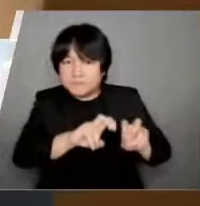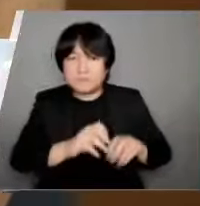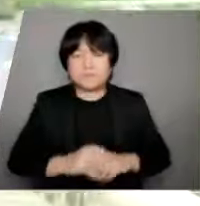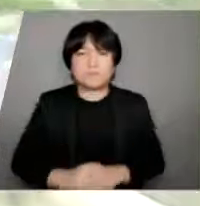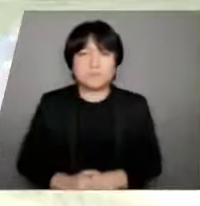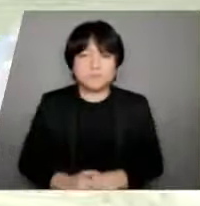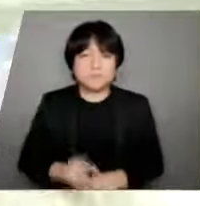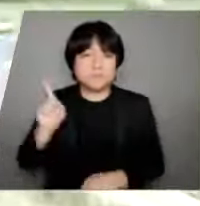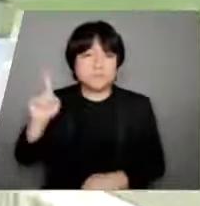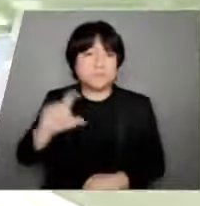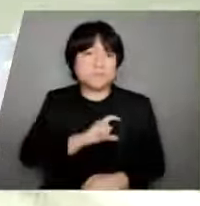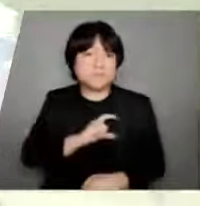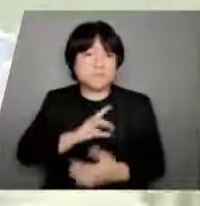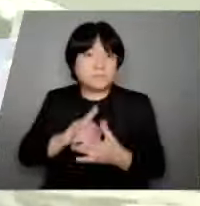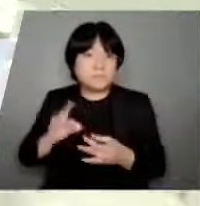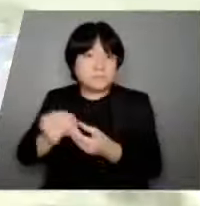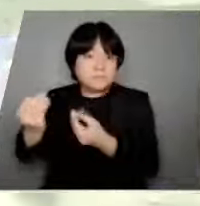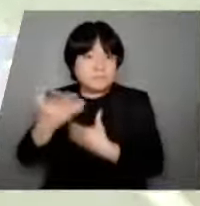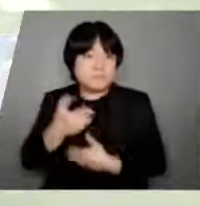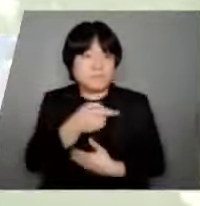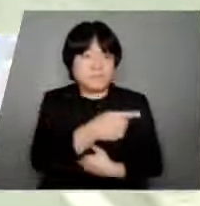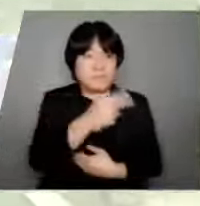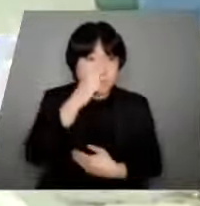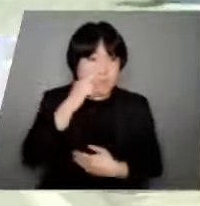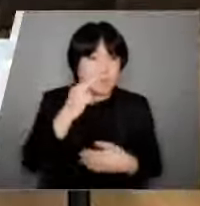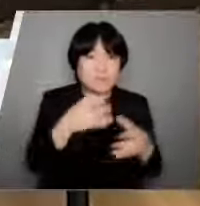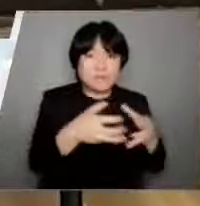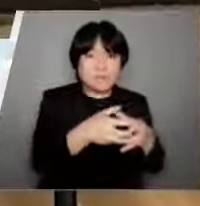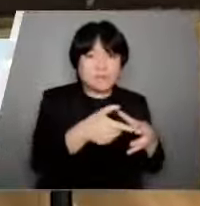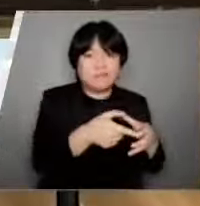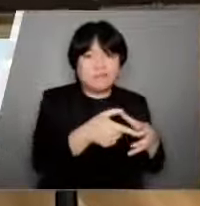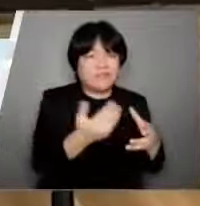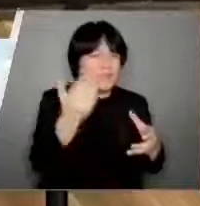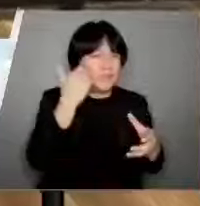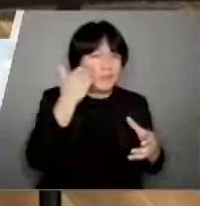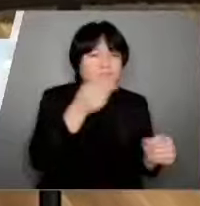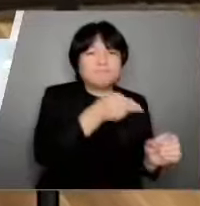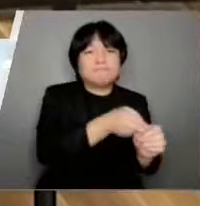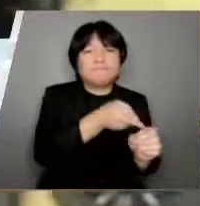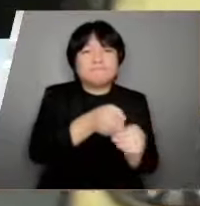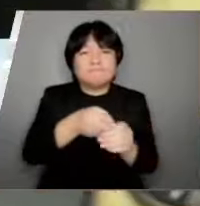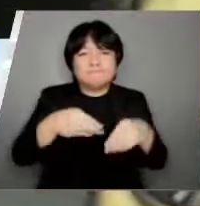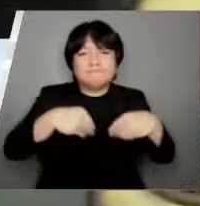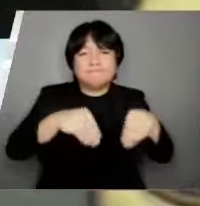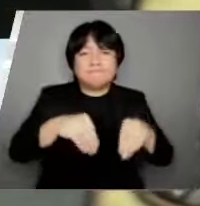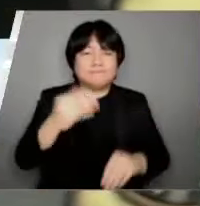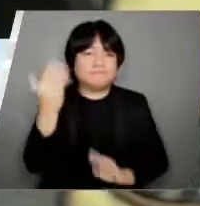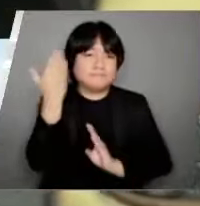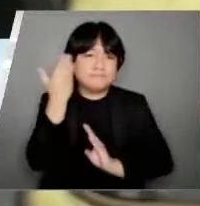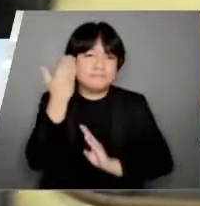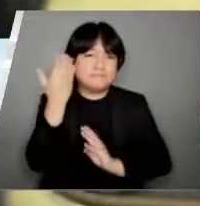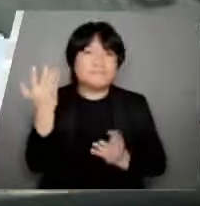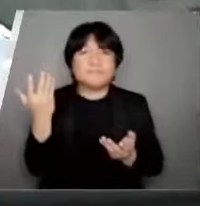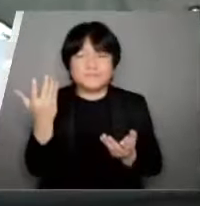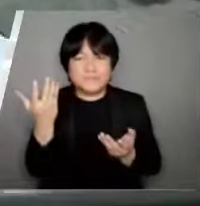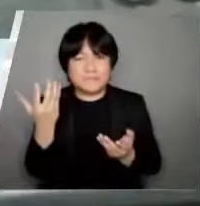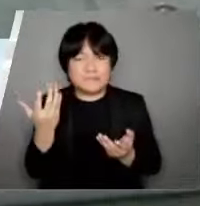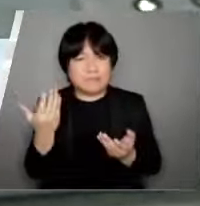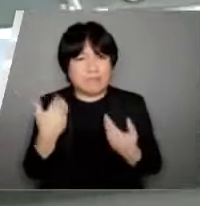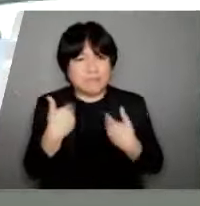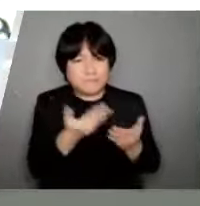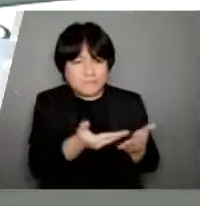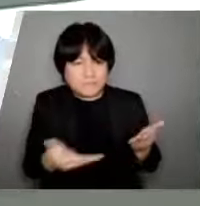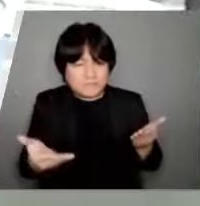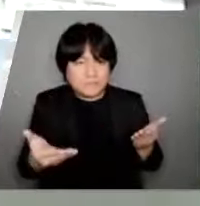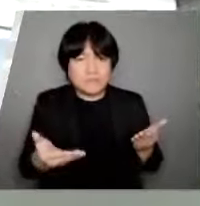group ito na sangkot sa mga robbery hold-up ng convenience stores. Nakuha mula sa kanilang getaway vehicle ang samot-saring gamit, kabilang na ang